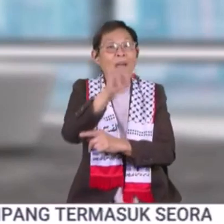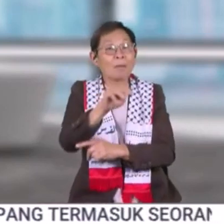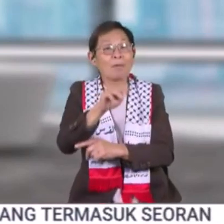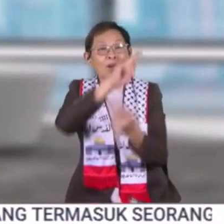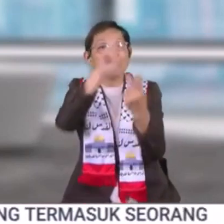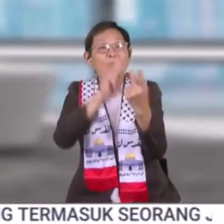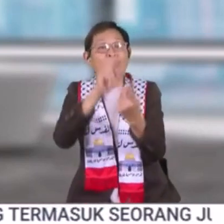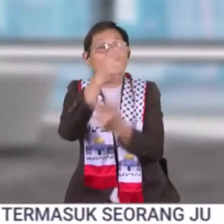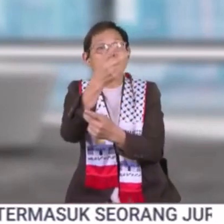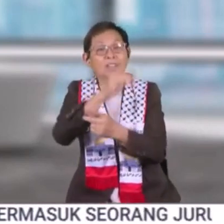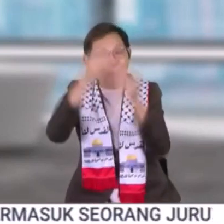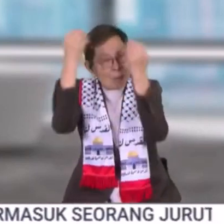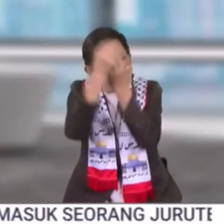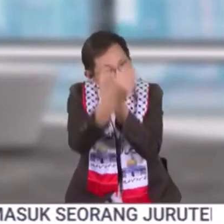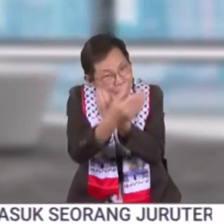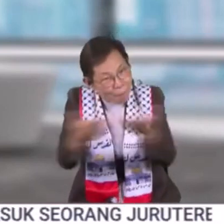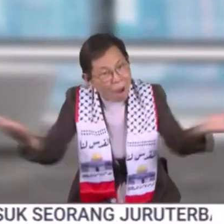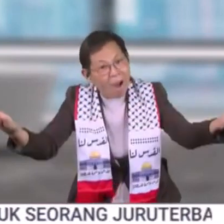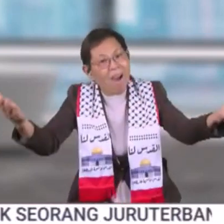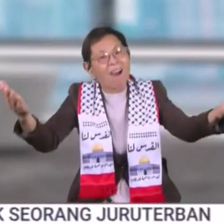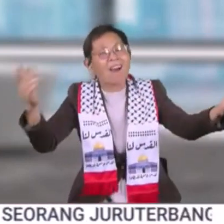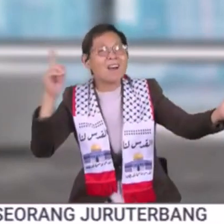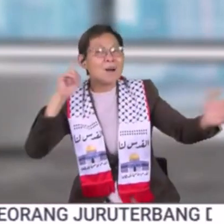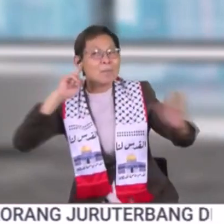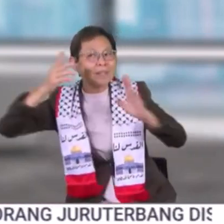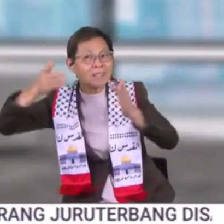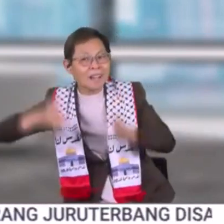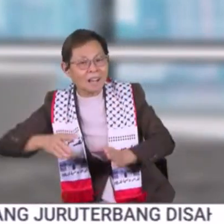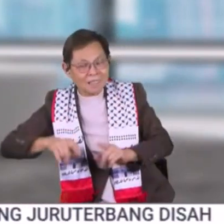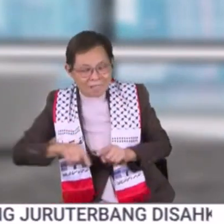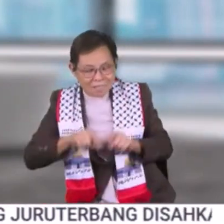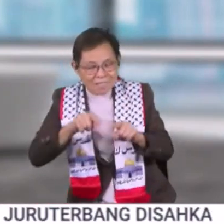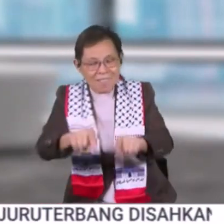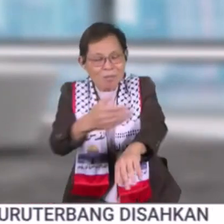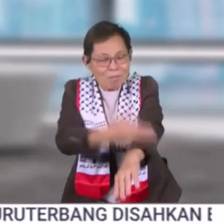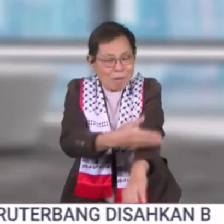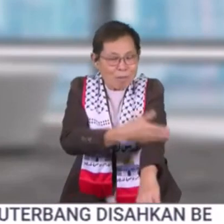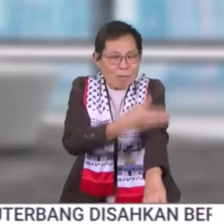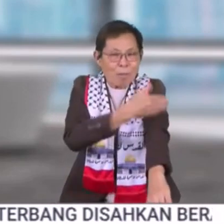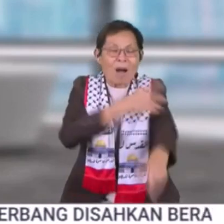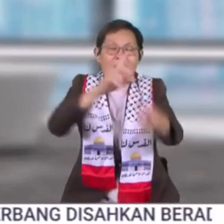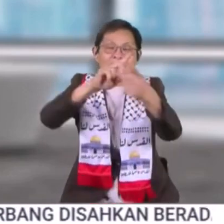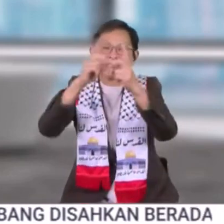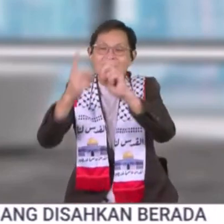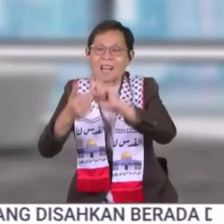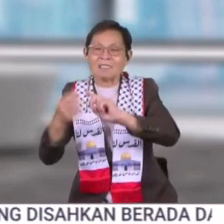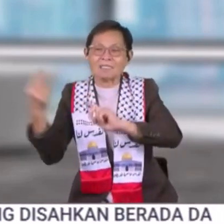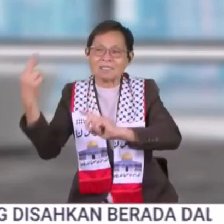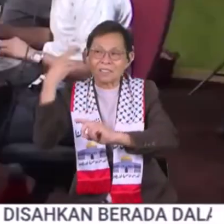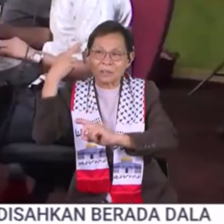RTM dalam menyampaikan maklumat kepada pendengar seiring dengan perkembangan pendigitalan